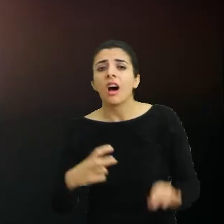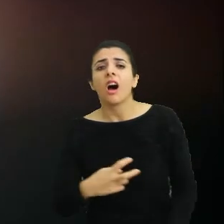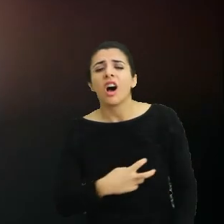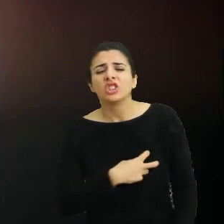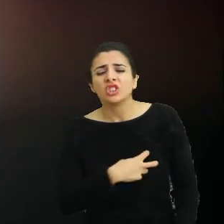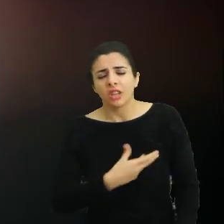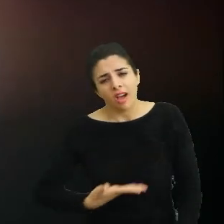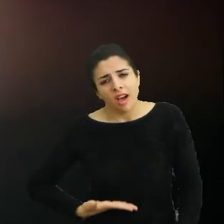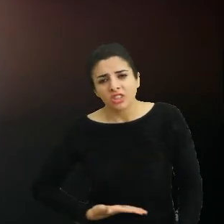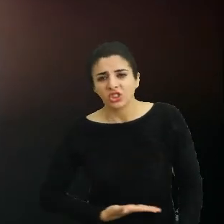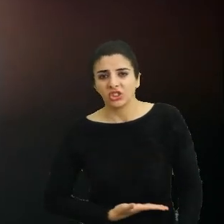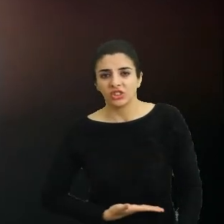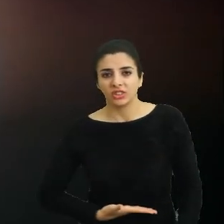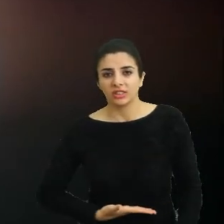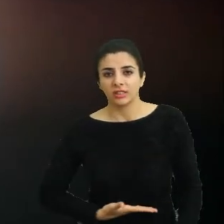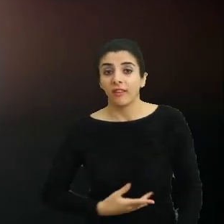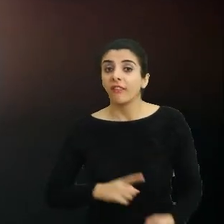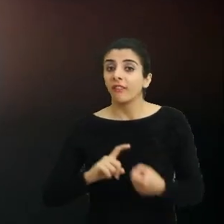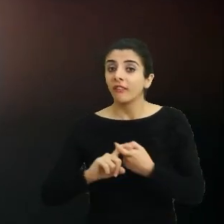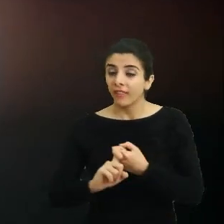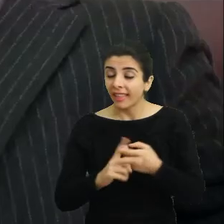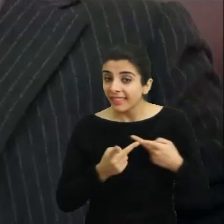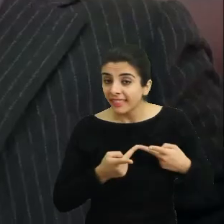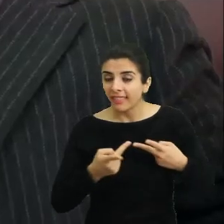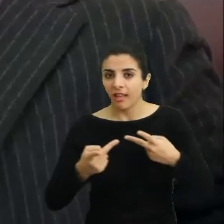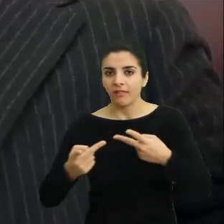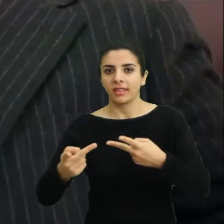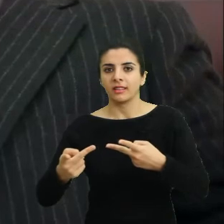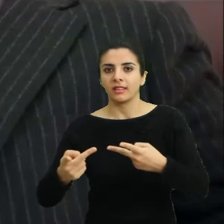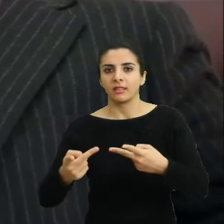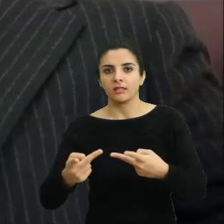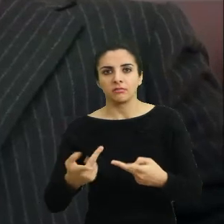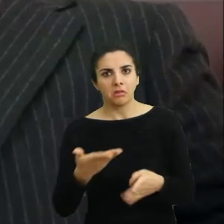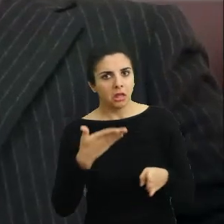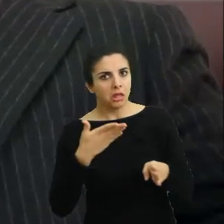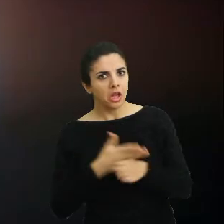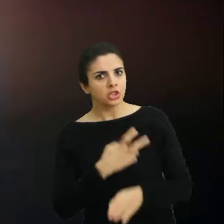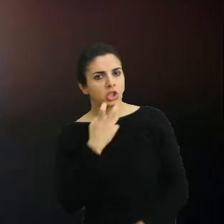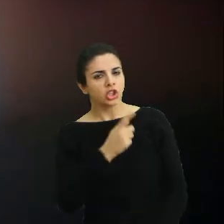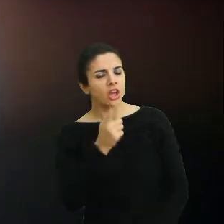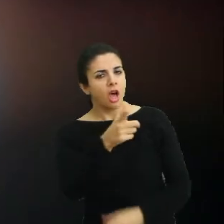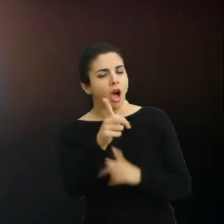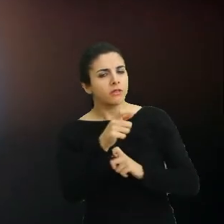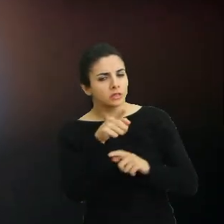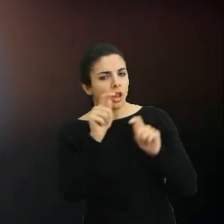aşka aç ve davetli. Gerçek bir şiir avcısı.